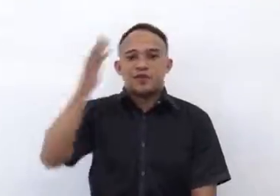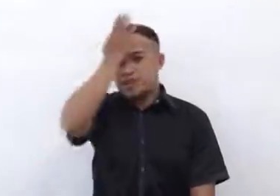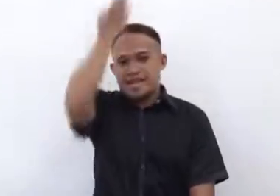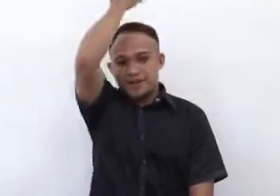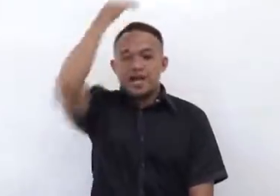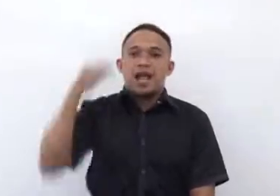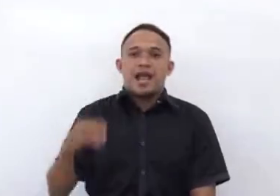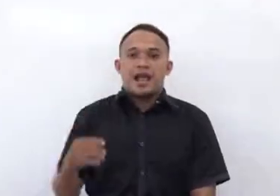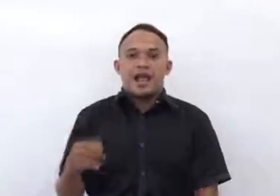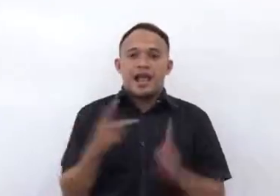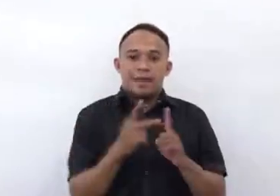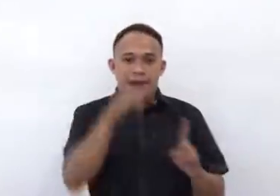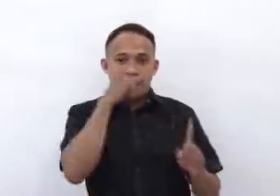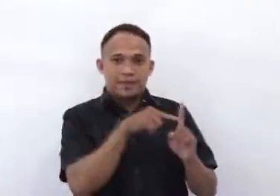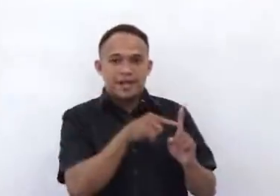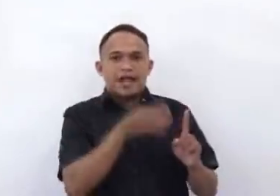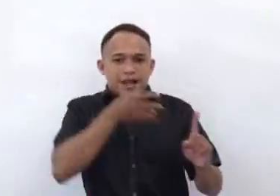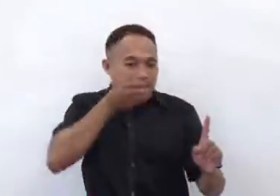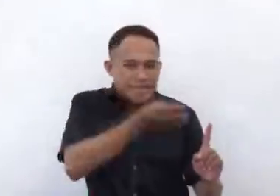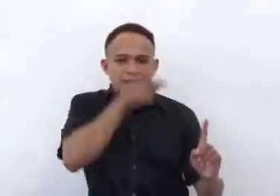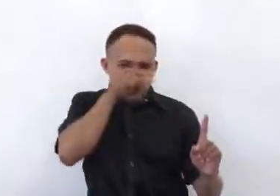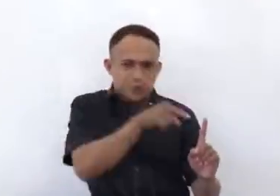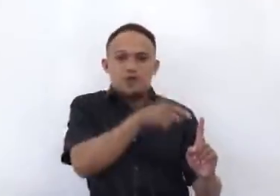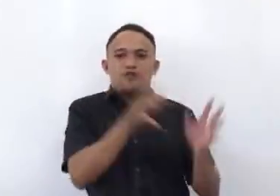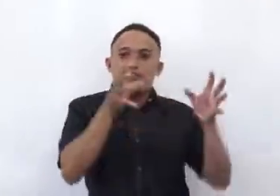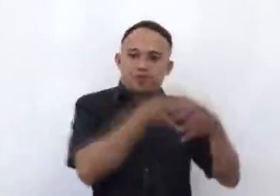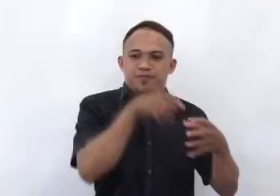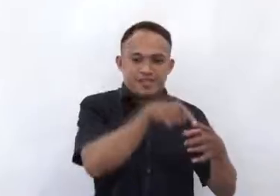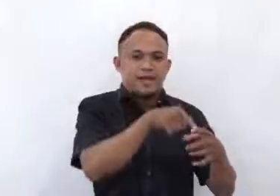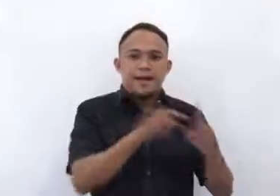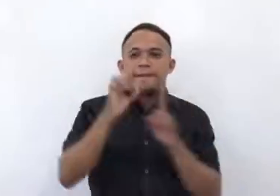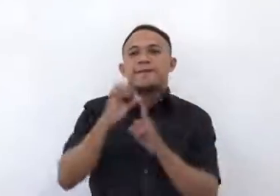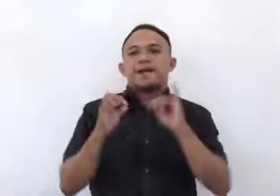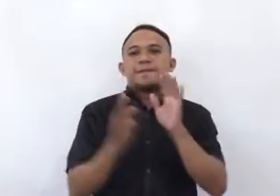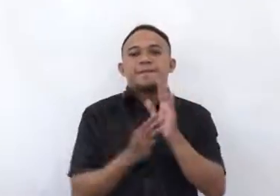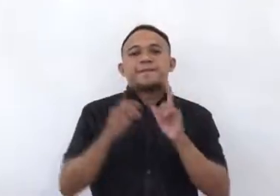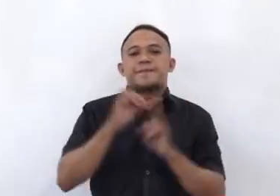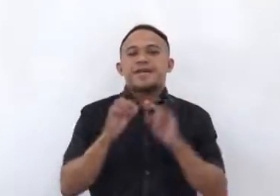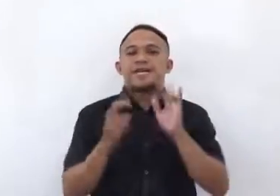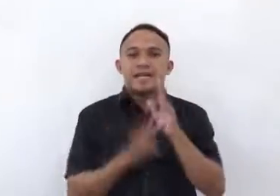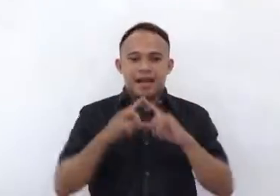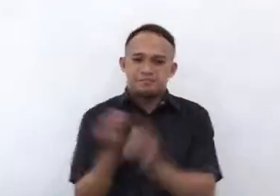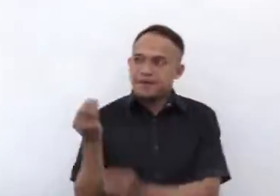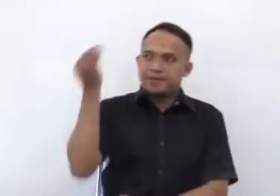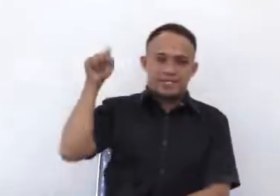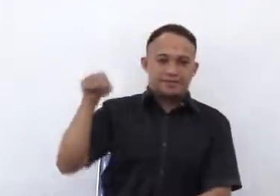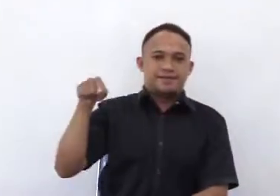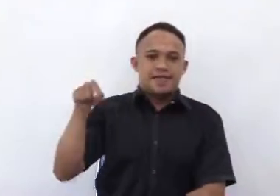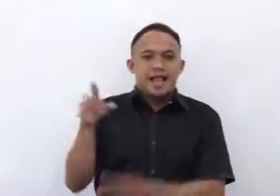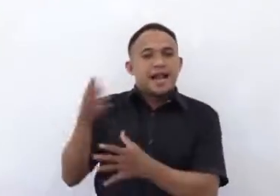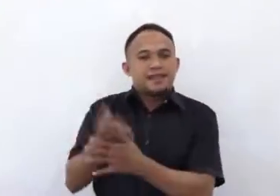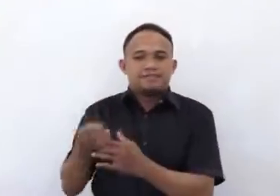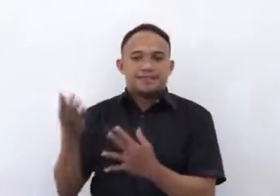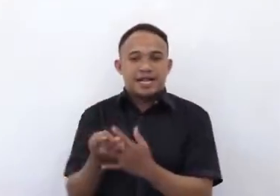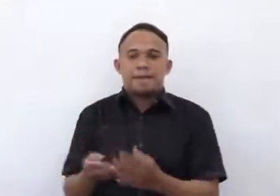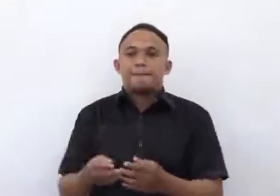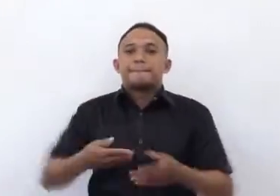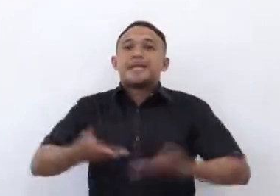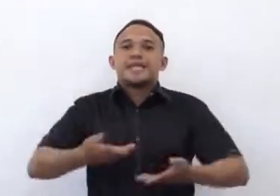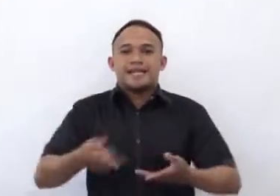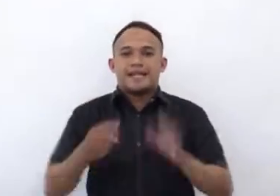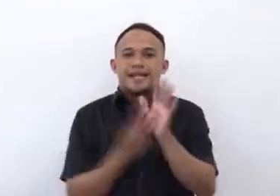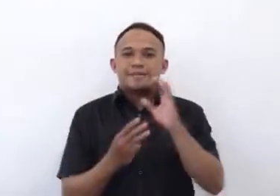Gubernur Gorontalo Rusli Habibie beserta unsur Forum Komunikasi Pimpinan Daerah menggelar inspeksi di Pasar